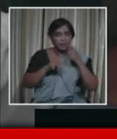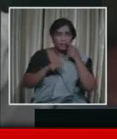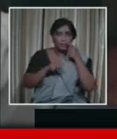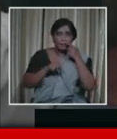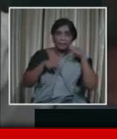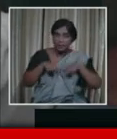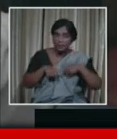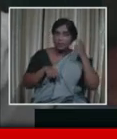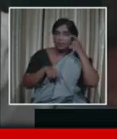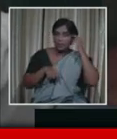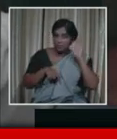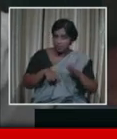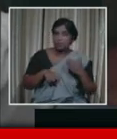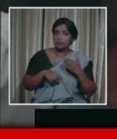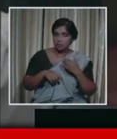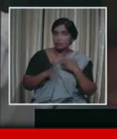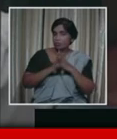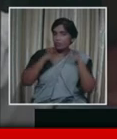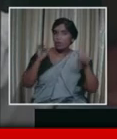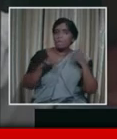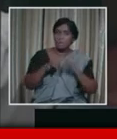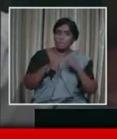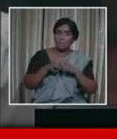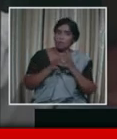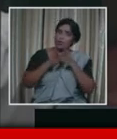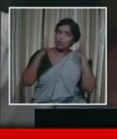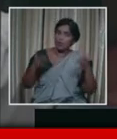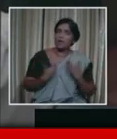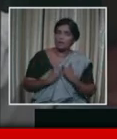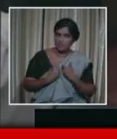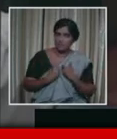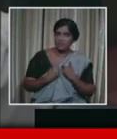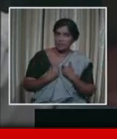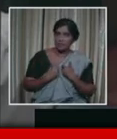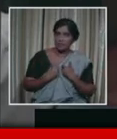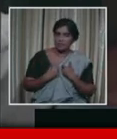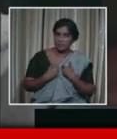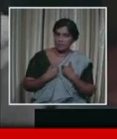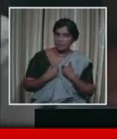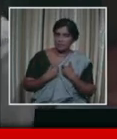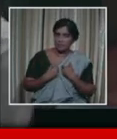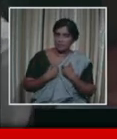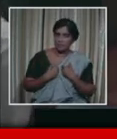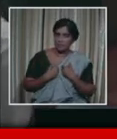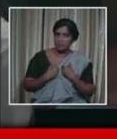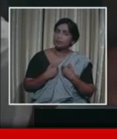අපි දැනගන්නට ඕන අපිට විශාල ප්‍රශ්න රාශියක් තියෙනවා. ඉතින් අපි මේ